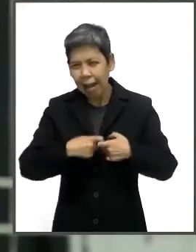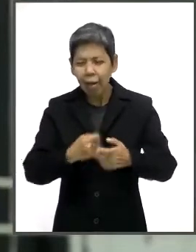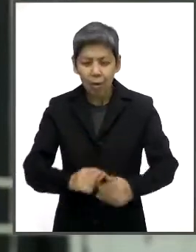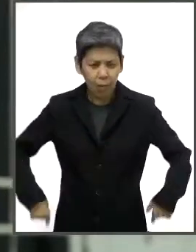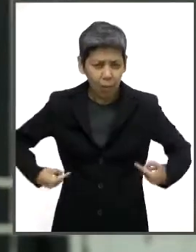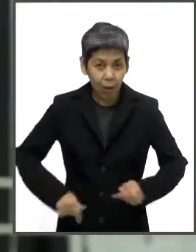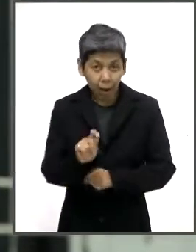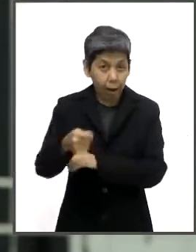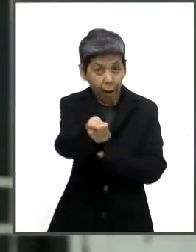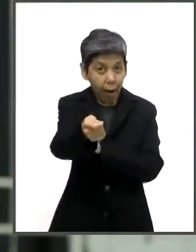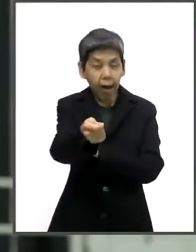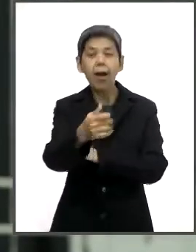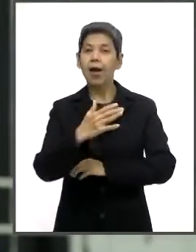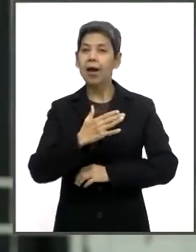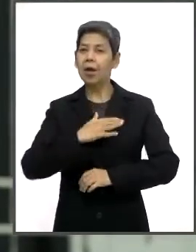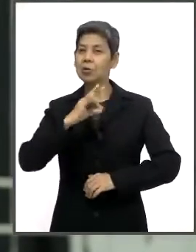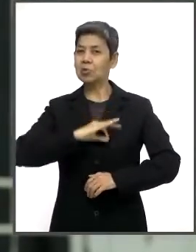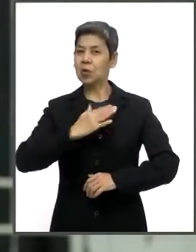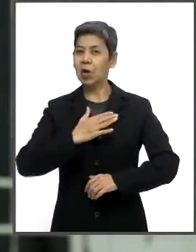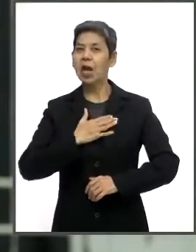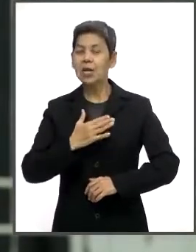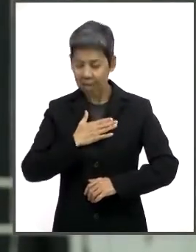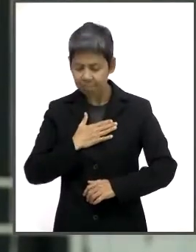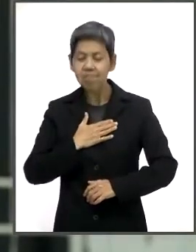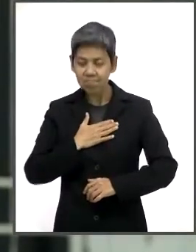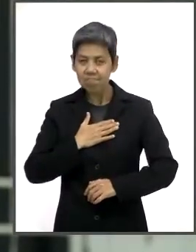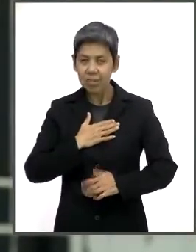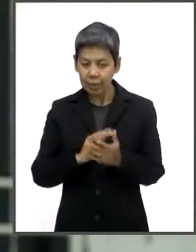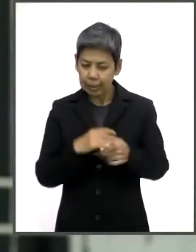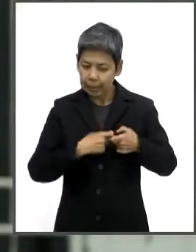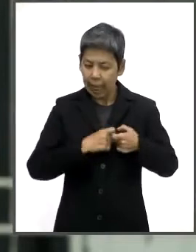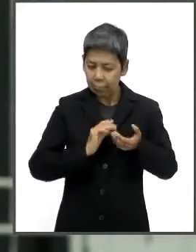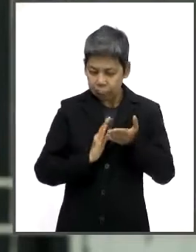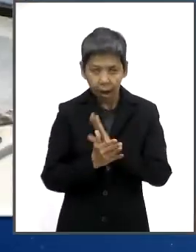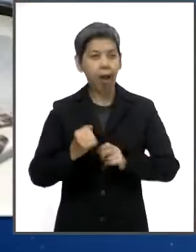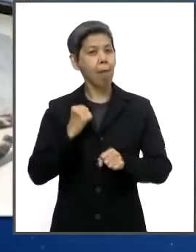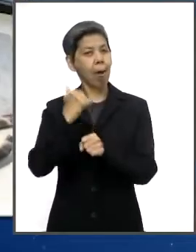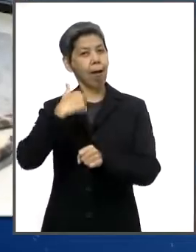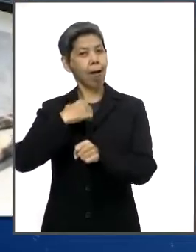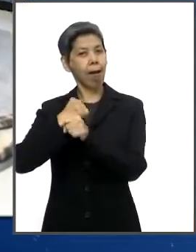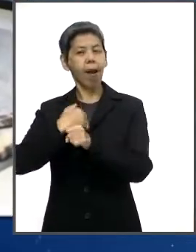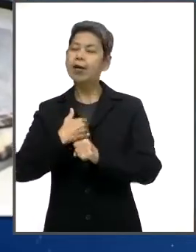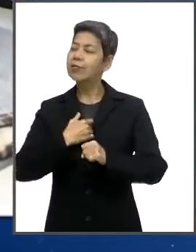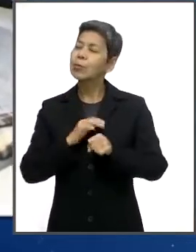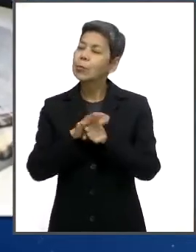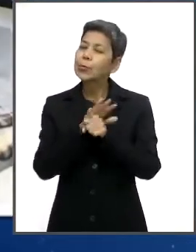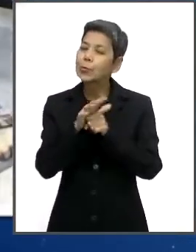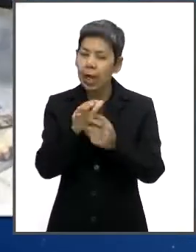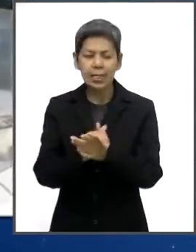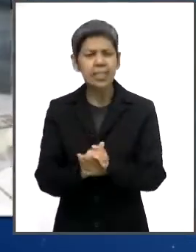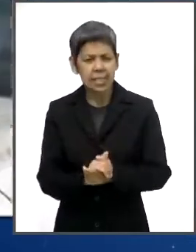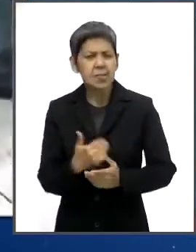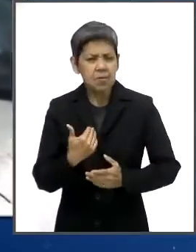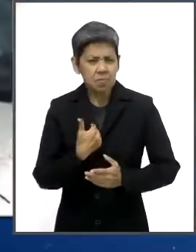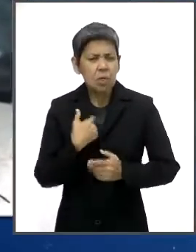าพอมาแชร์ฟันดาบมันจะทำให้เรามีความรู้สึกว่าเราผ่านจุดนั้นมาแล้วมันก็เลยทำให้เราไม่ถึงกับยากมากแ